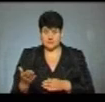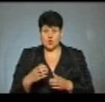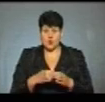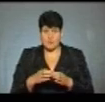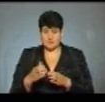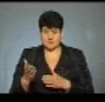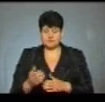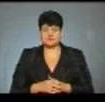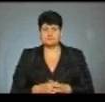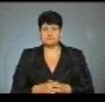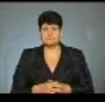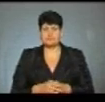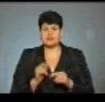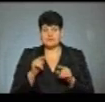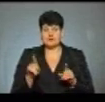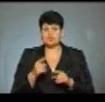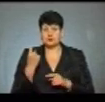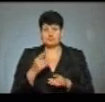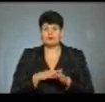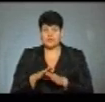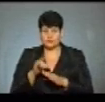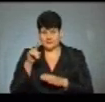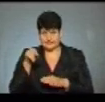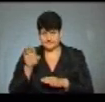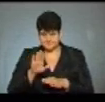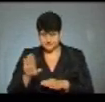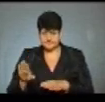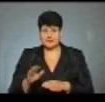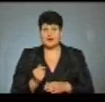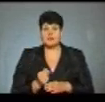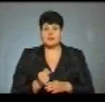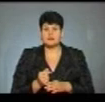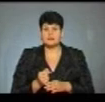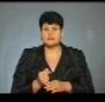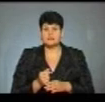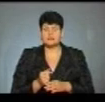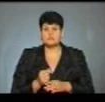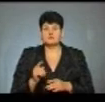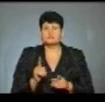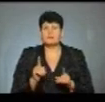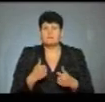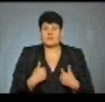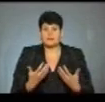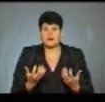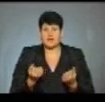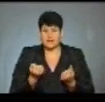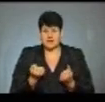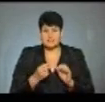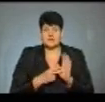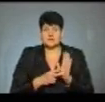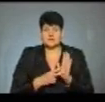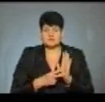громади. Так що одну ми вже виконали обіцянку. Що ми прийняли